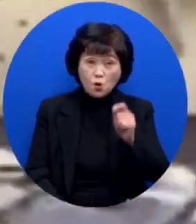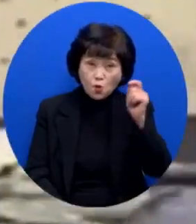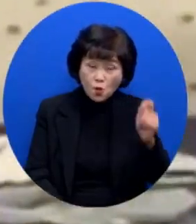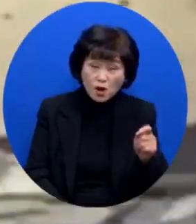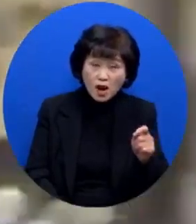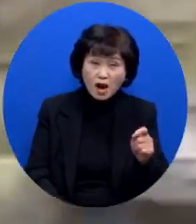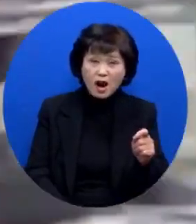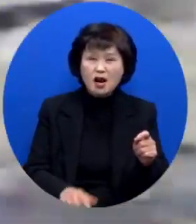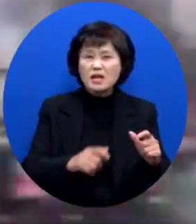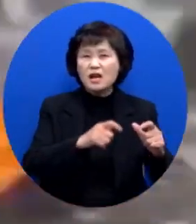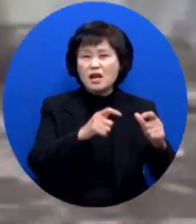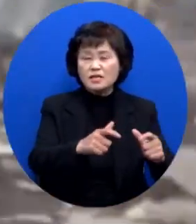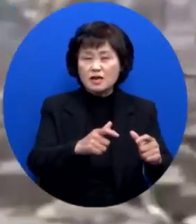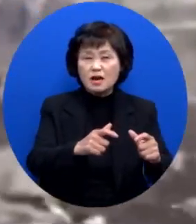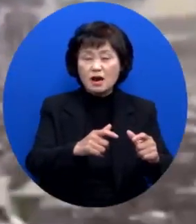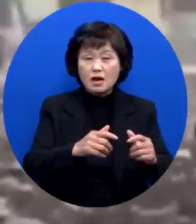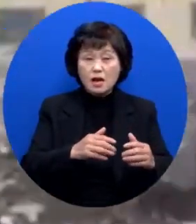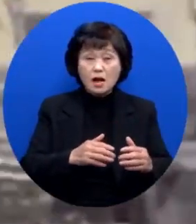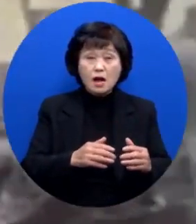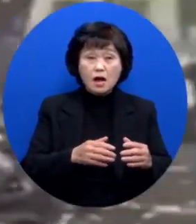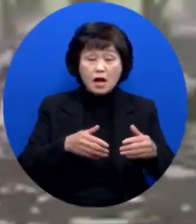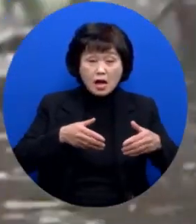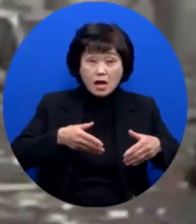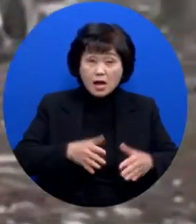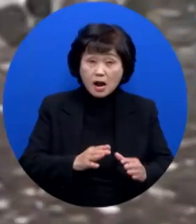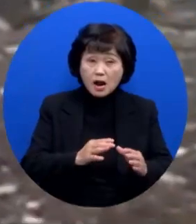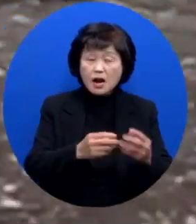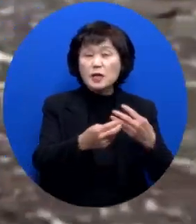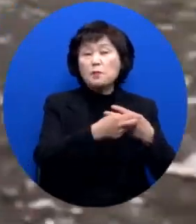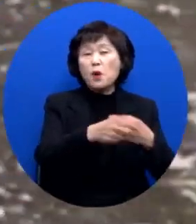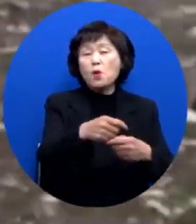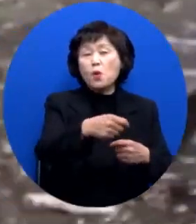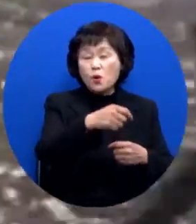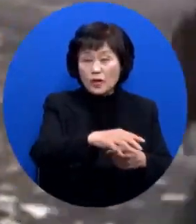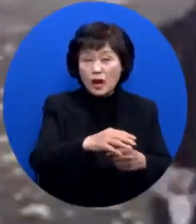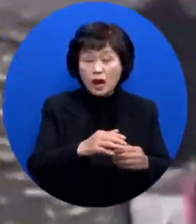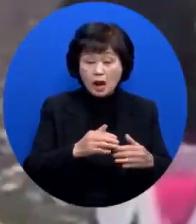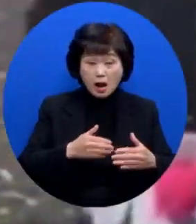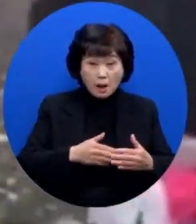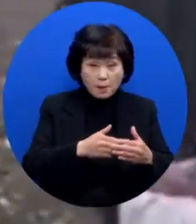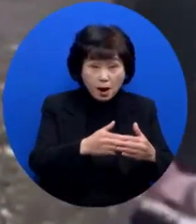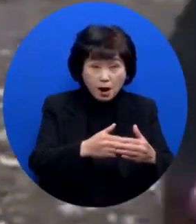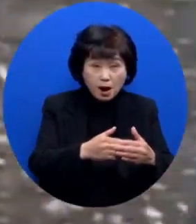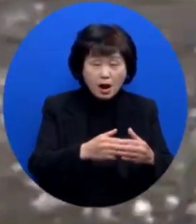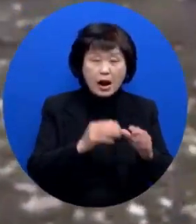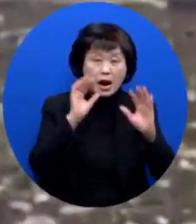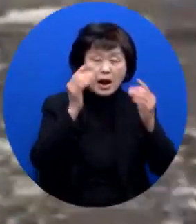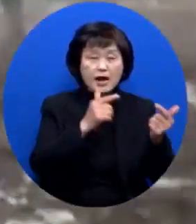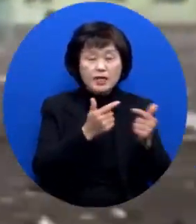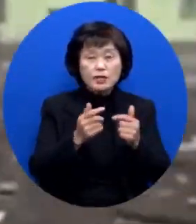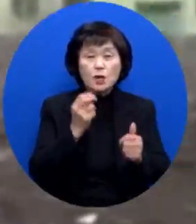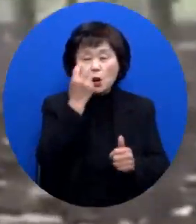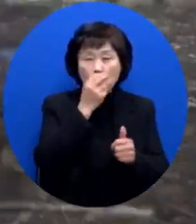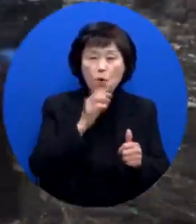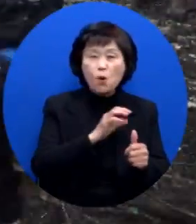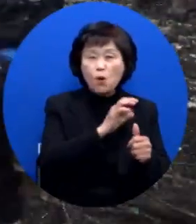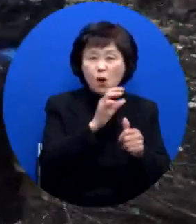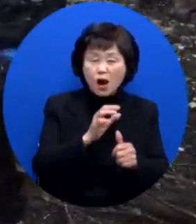우크라이나 남부 지역의 한 산부인과 병원입니다. 산모와 아기를 보호하던 병원이 시커멓게